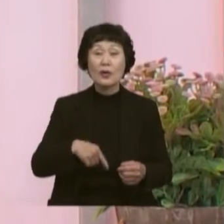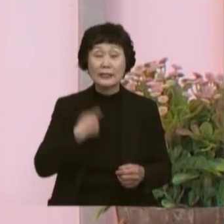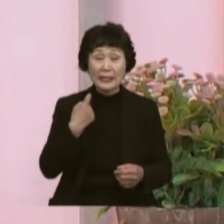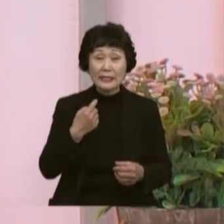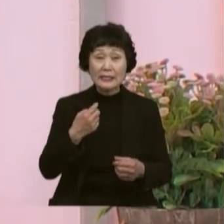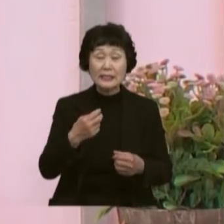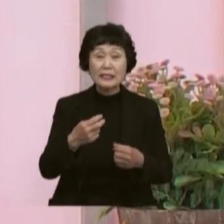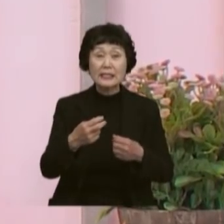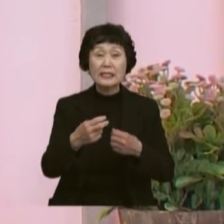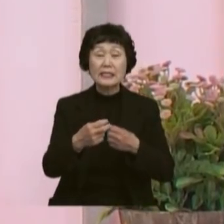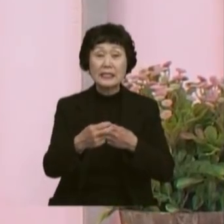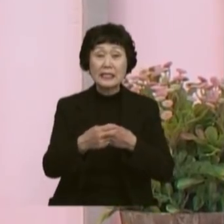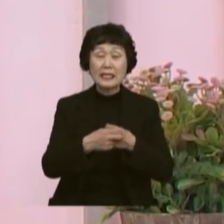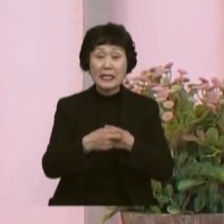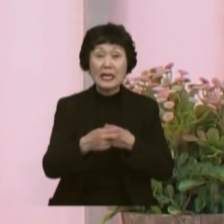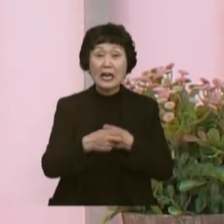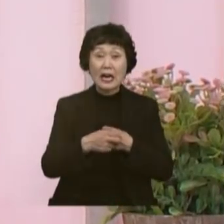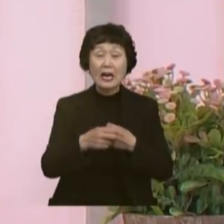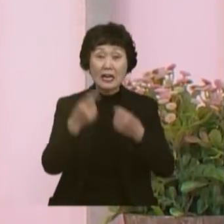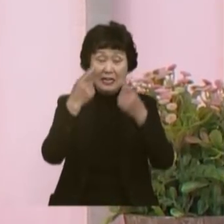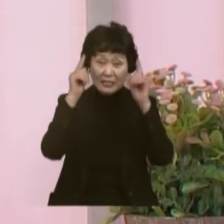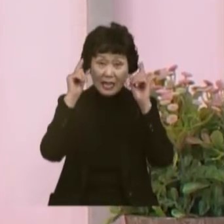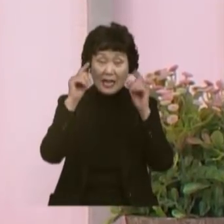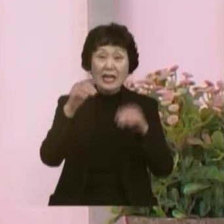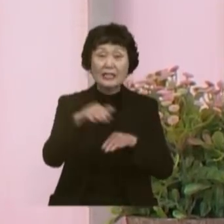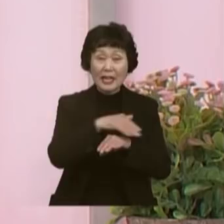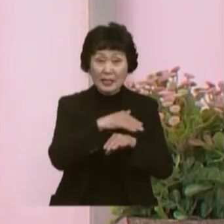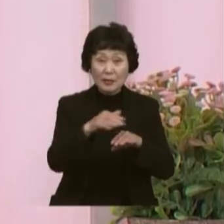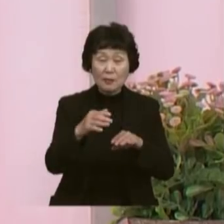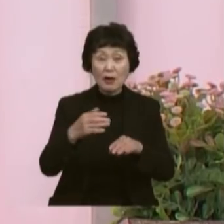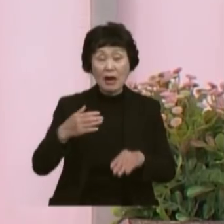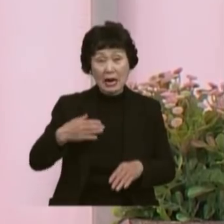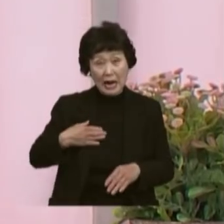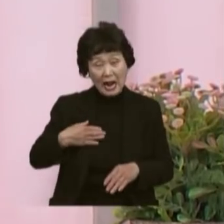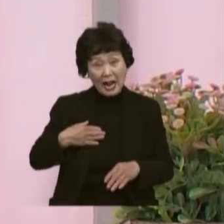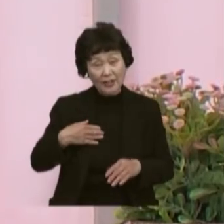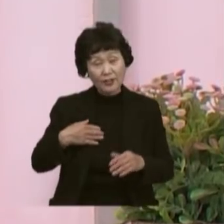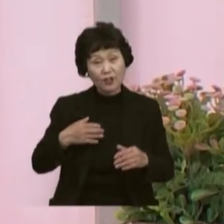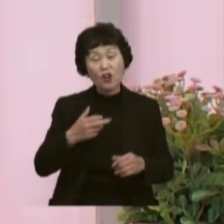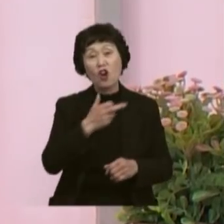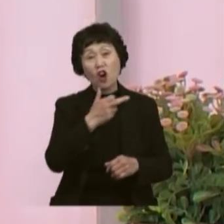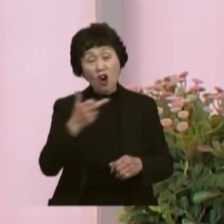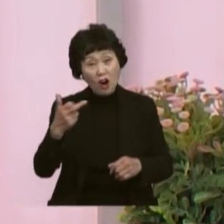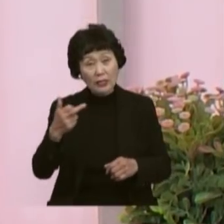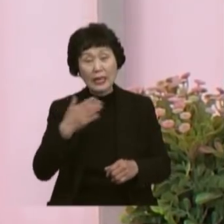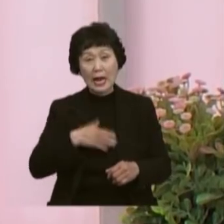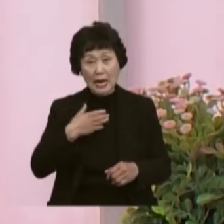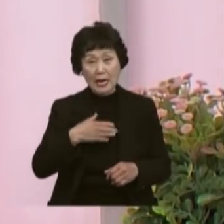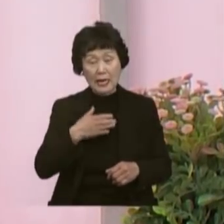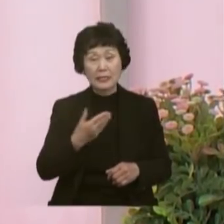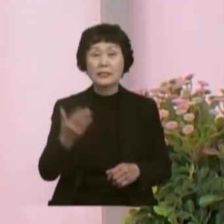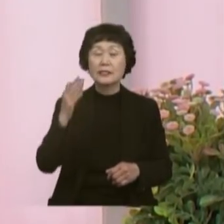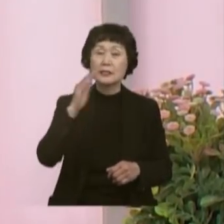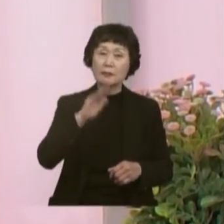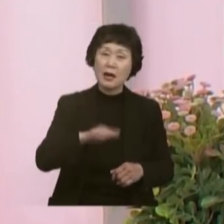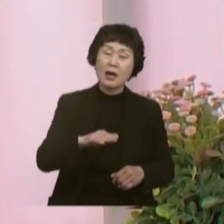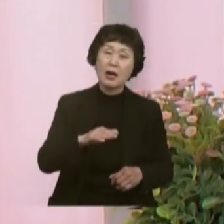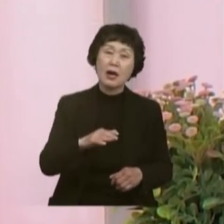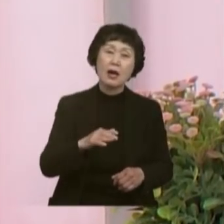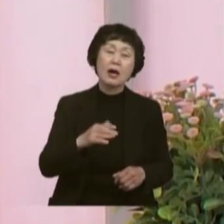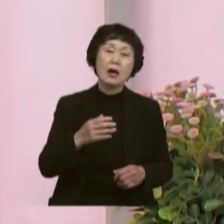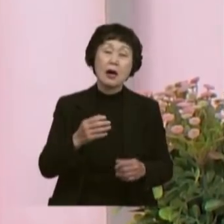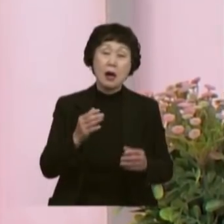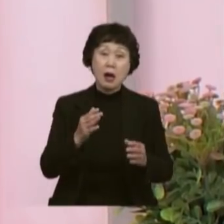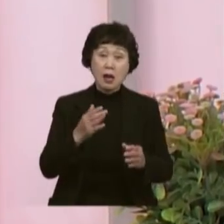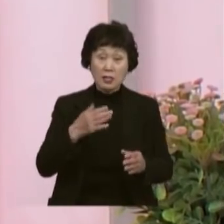자란다는 말은 배웠는데 그렇게 아플지도 몰랐지만 아, 난 27에 죽을 수 있구나. 근데 지 이